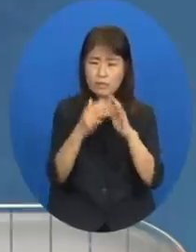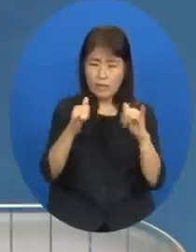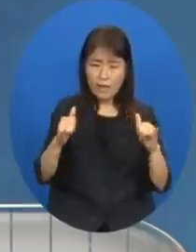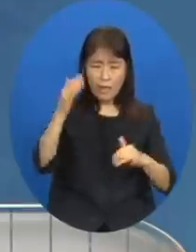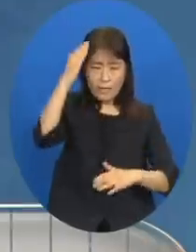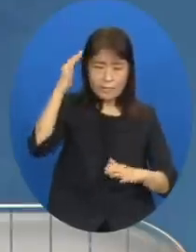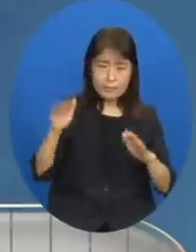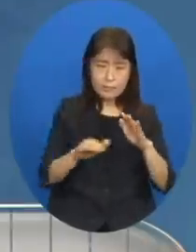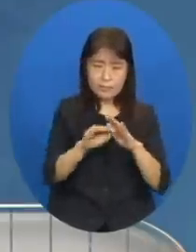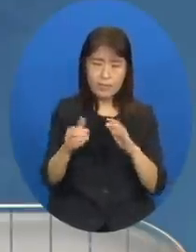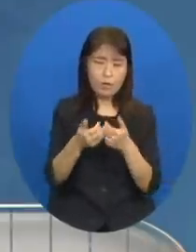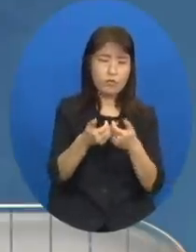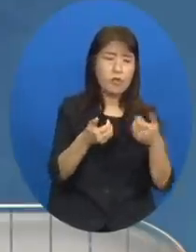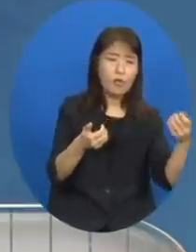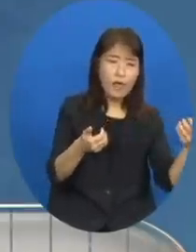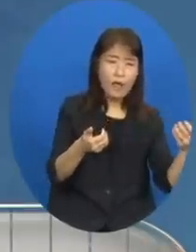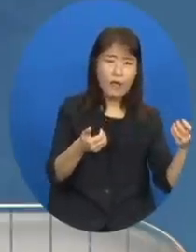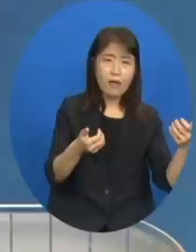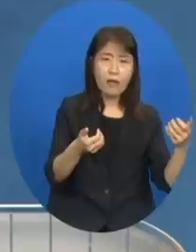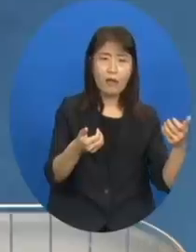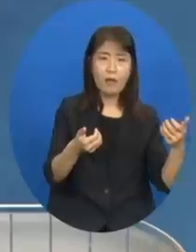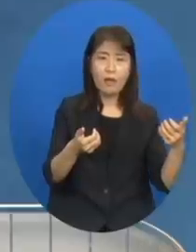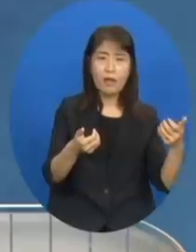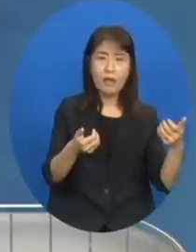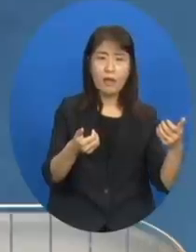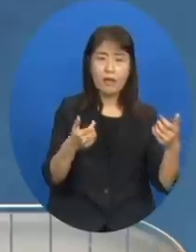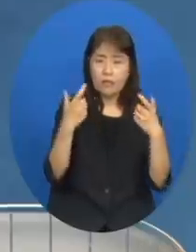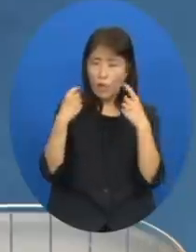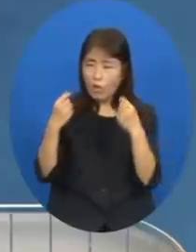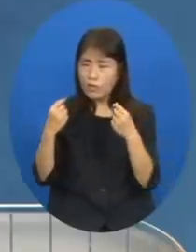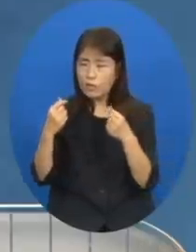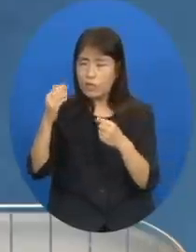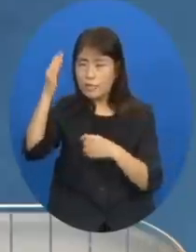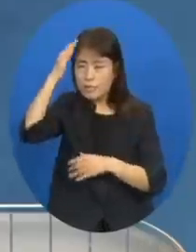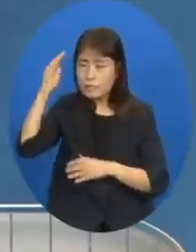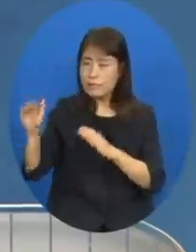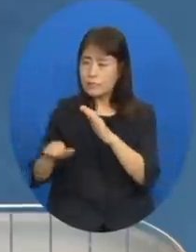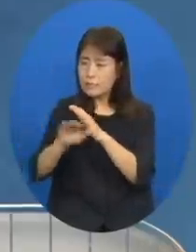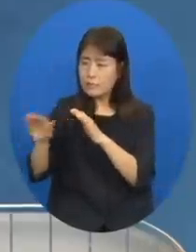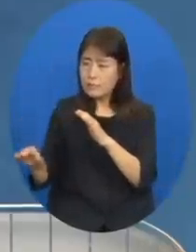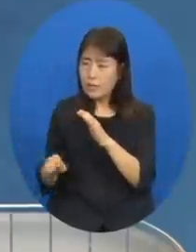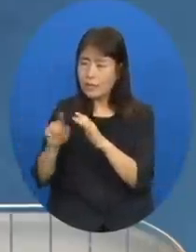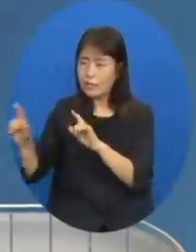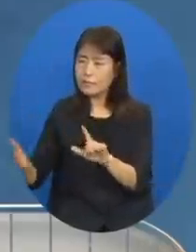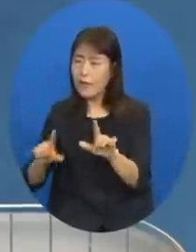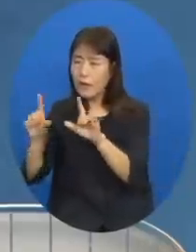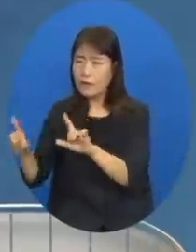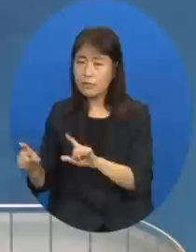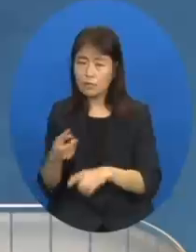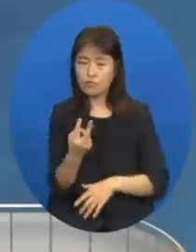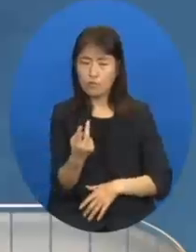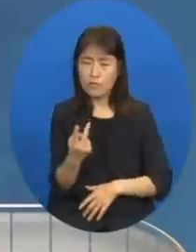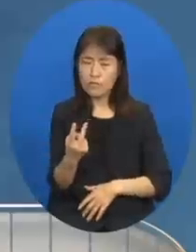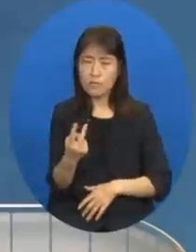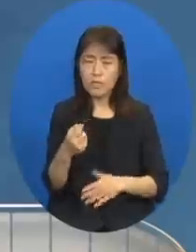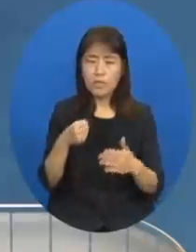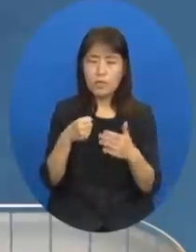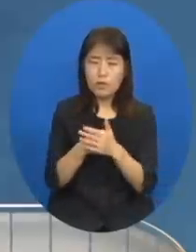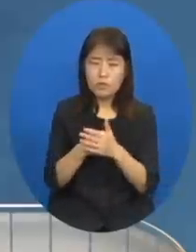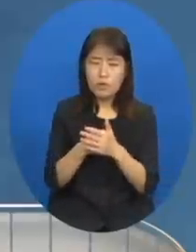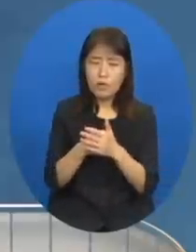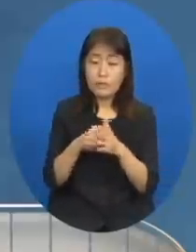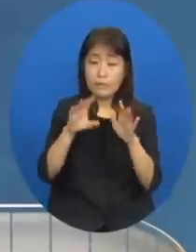것인지 여전히 그 전능자의 그늘 안으로 들어갈 것인지를 결정해야 되는 순간입니다